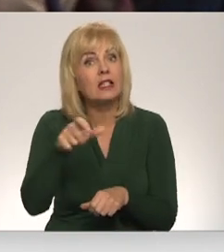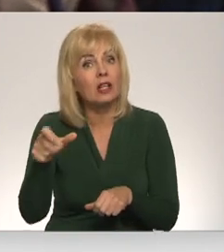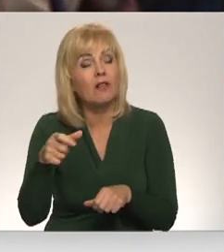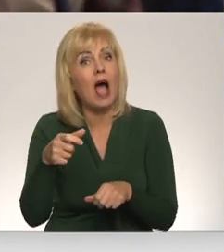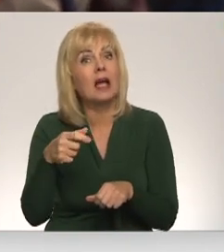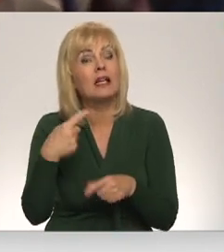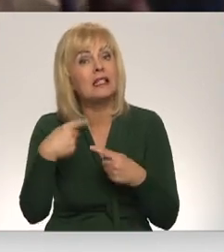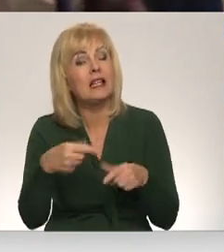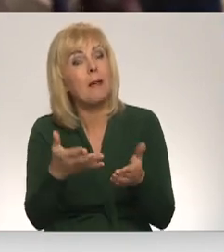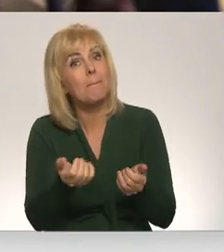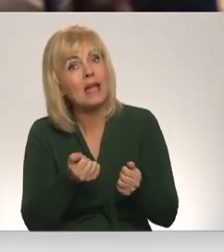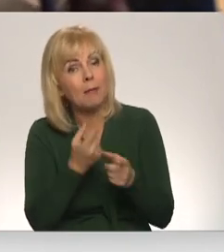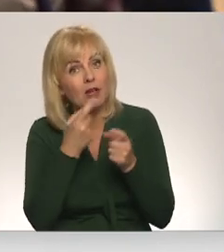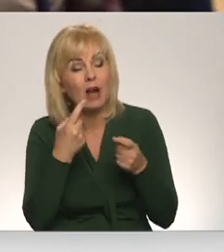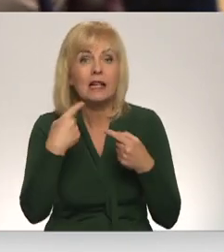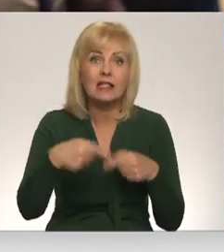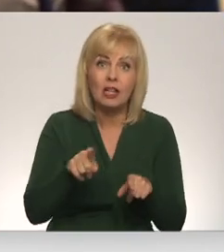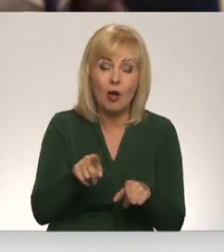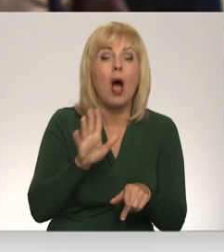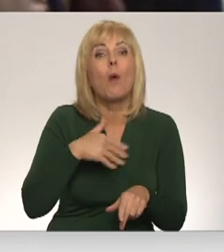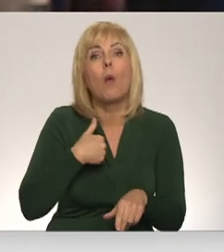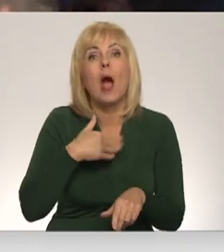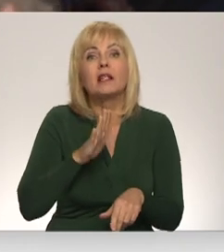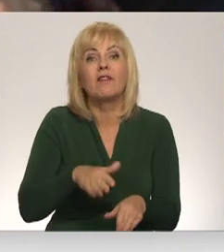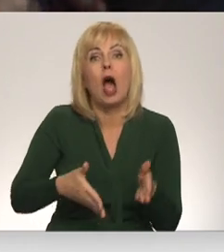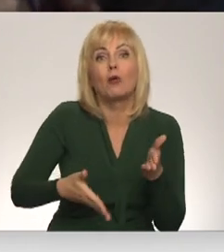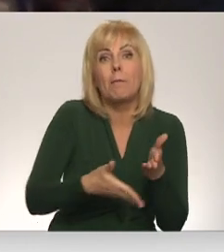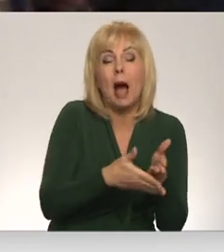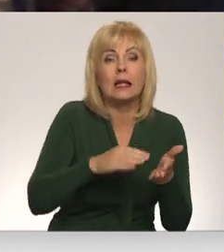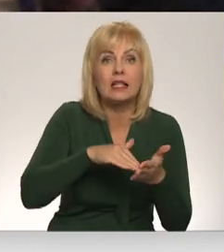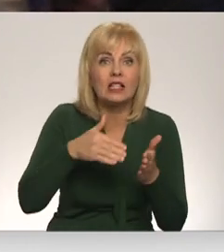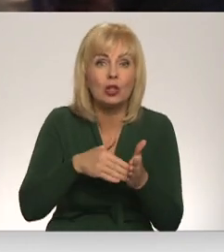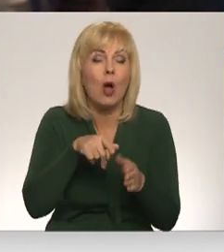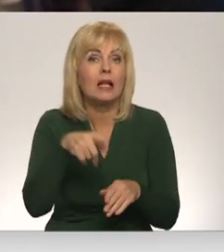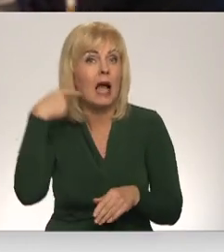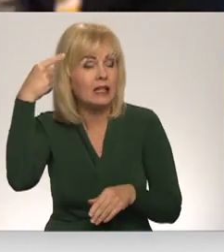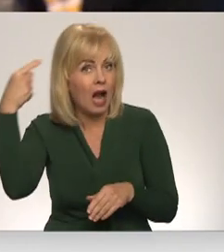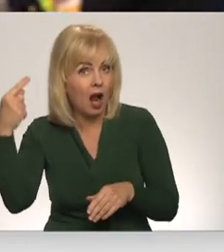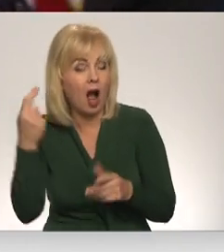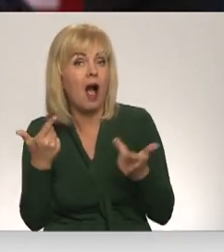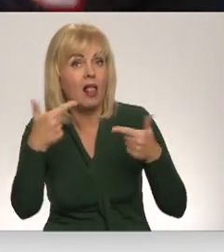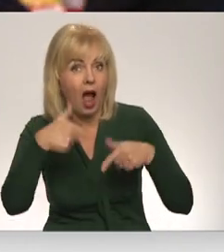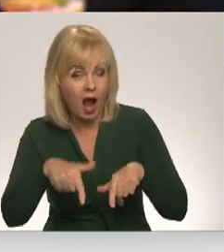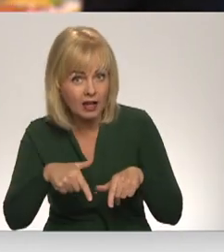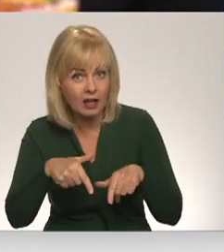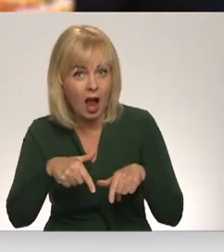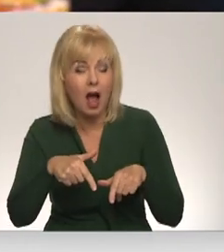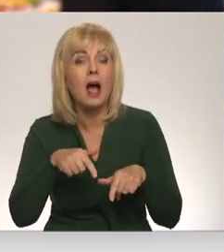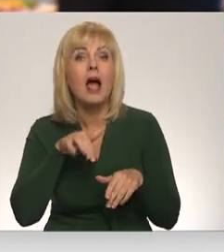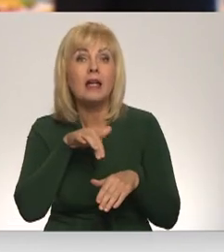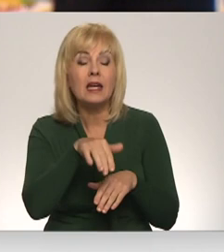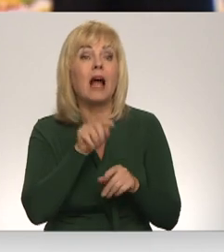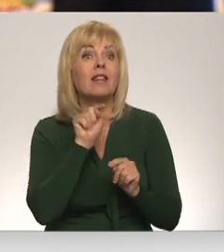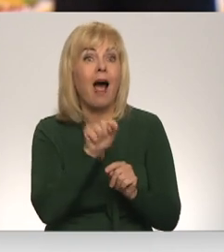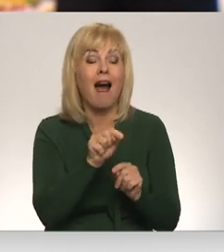nē. Tad vienīgais, kā es varu palīdzēt šajā situācijā, tajā trakajā laikā, ir iet tajās rindās,